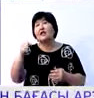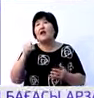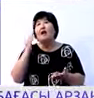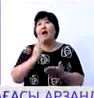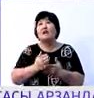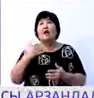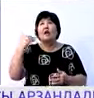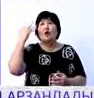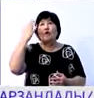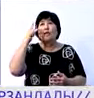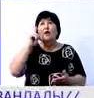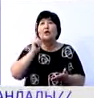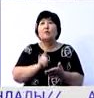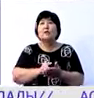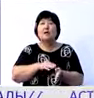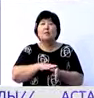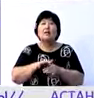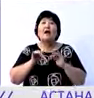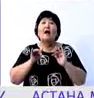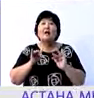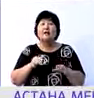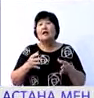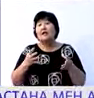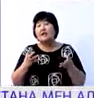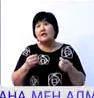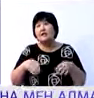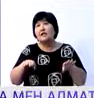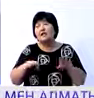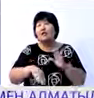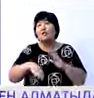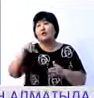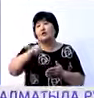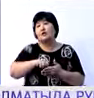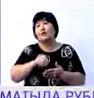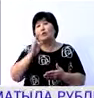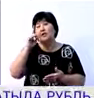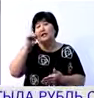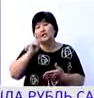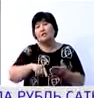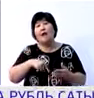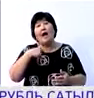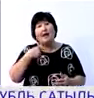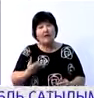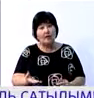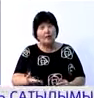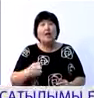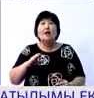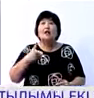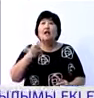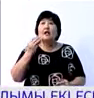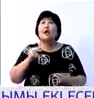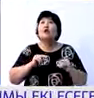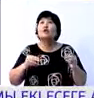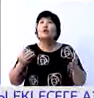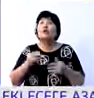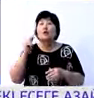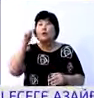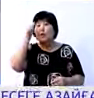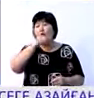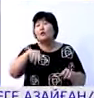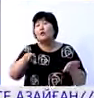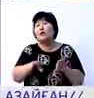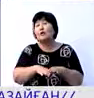қойған мақсатымызды, міндетімізді бәрін атқарады және биік шыңдардан көріне береді деп мен сенімен айта аламын. Міне, Жалағаштық ұстаздар жаңа оқу жылына